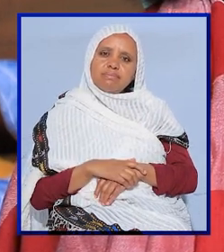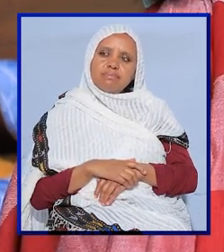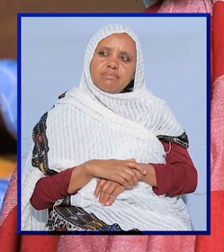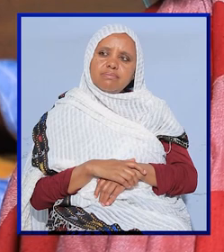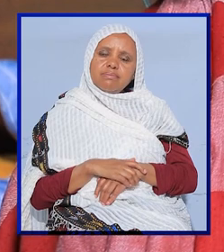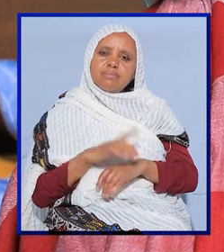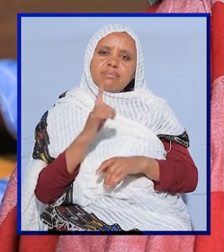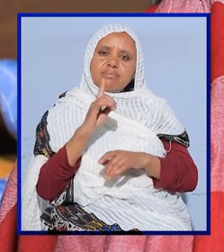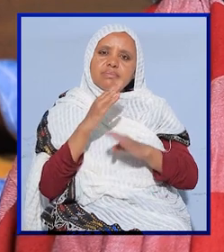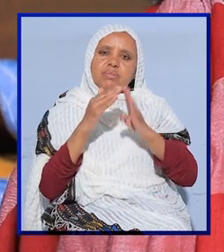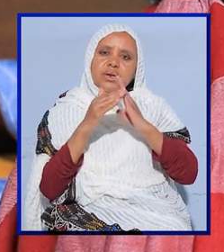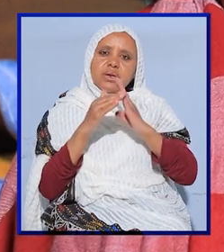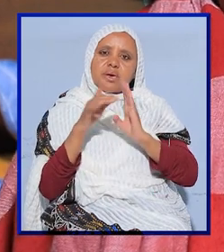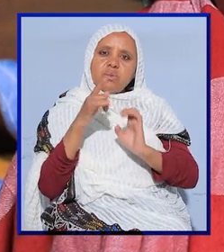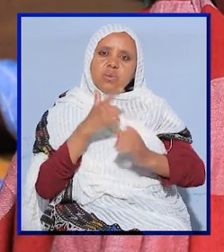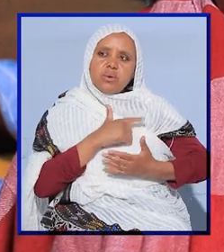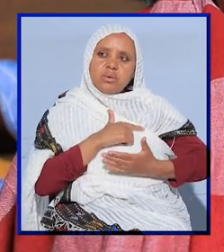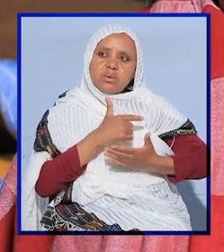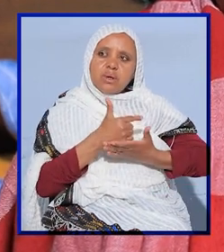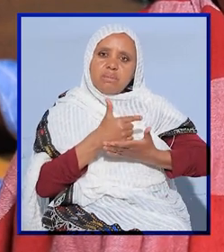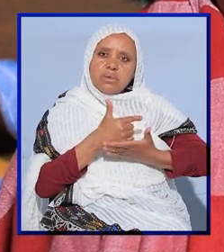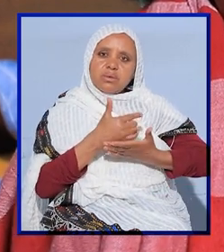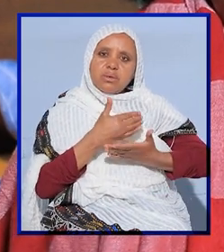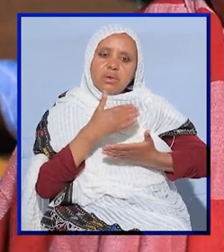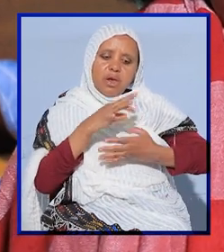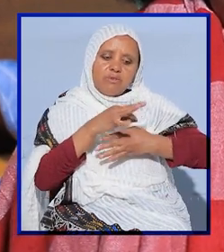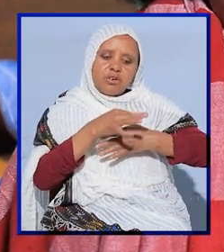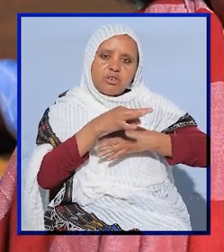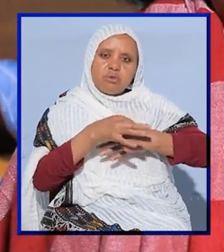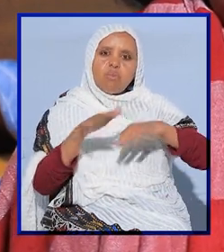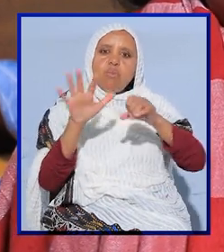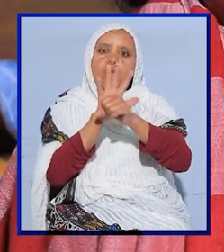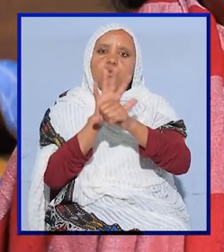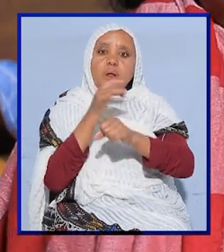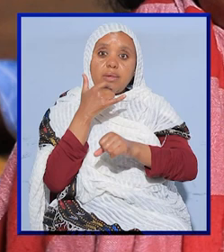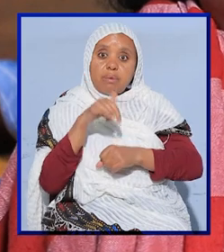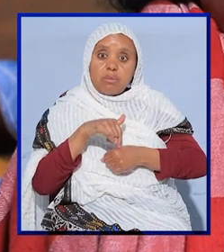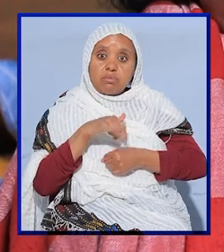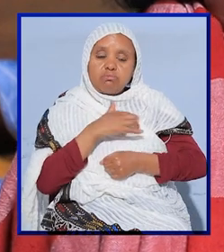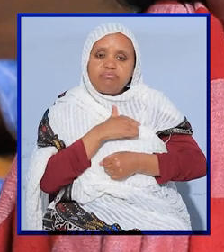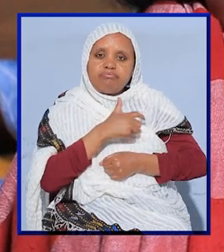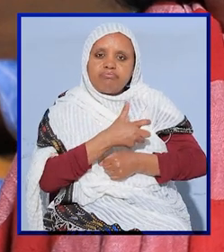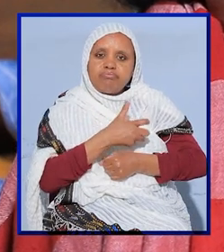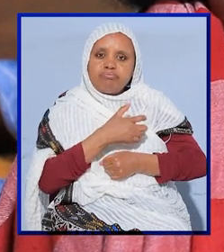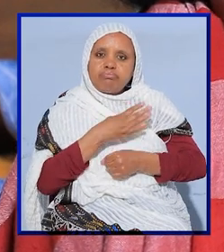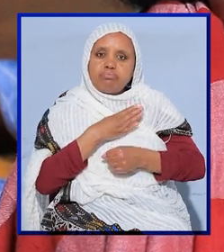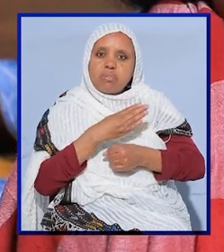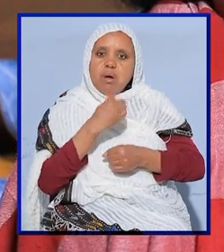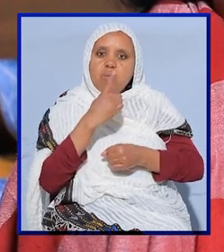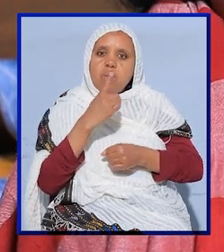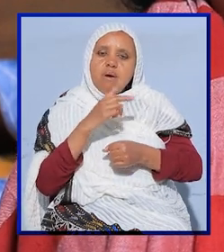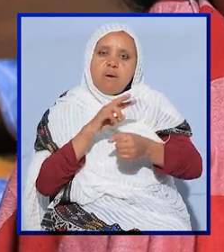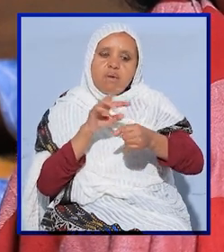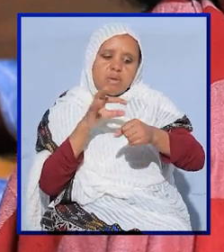ምን ደረጃ እንደሆነ ያው ሰባሽ አይሰራም። ይሄ ኢንፌክሽን ሞልቶታል ነው የተባለው። ከዛ አንዷ ቬን